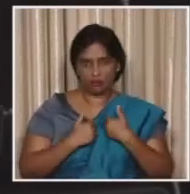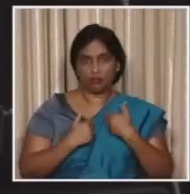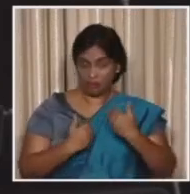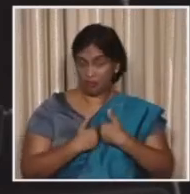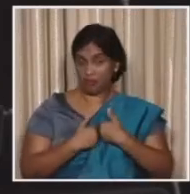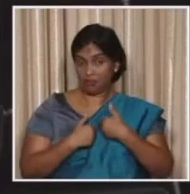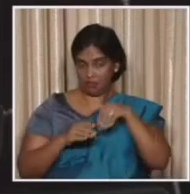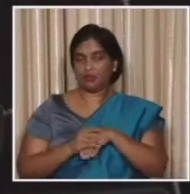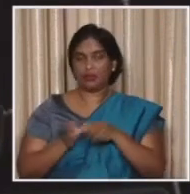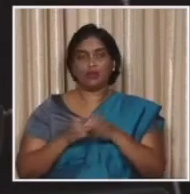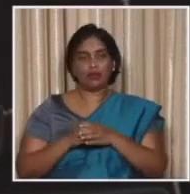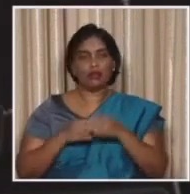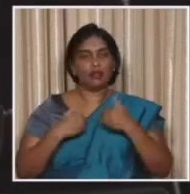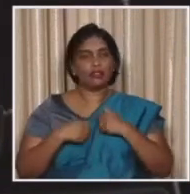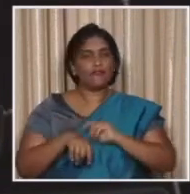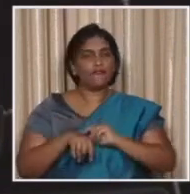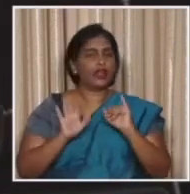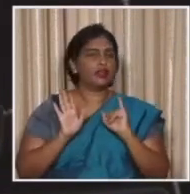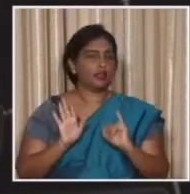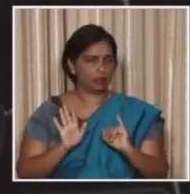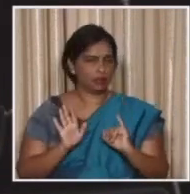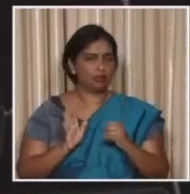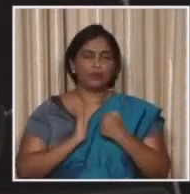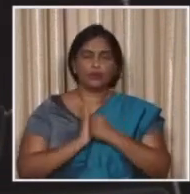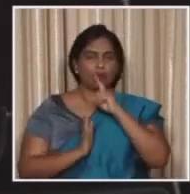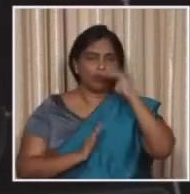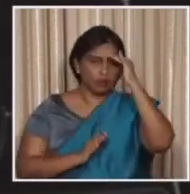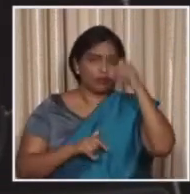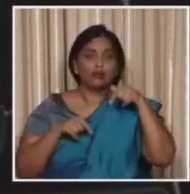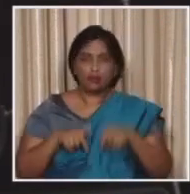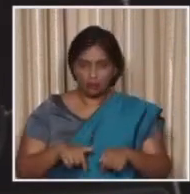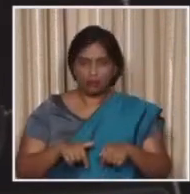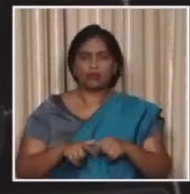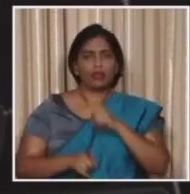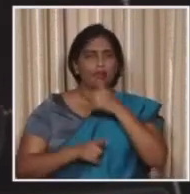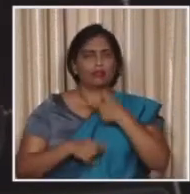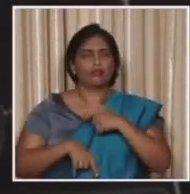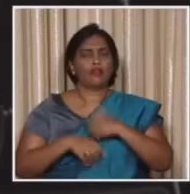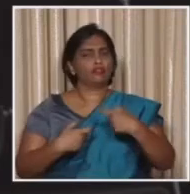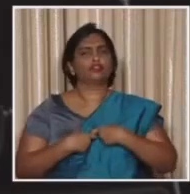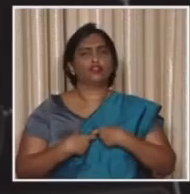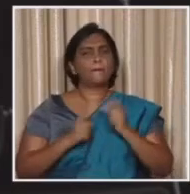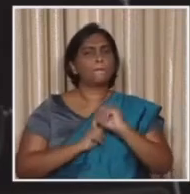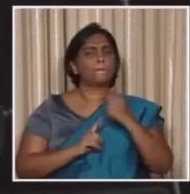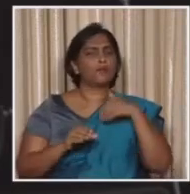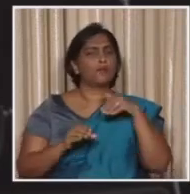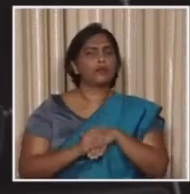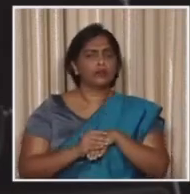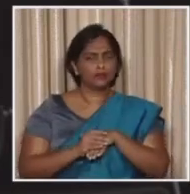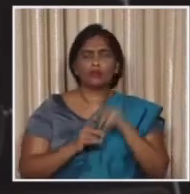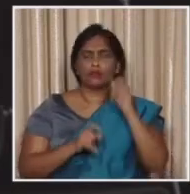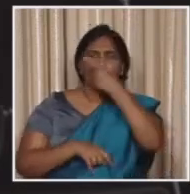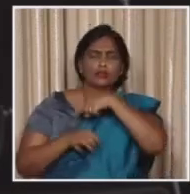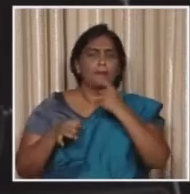මගේ කණ්ඩායම. ඒතකොට අද මට විනාඩි 6යි දීලා තියෙන්නේ. ගරු කතානායකතුමා, එතකොට මේ පැත්තෙමුත් මකට කතා කරන්න නවත්තනවා. එතකොට අපි පාර්ලිමේන්තුවේ